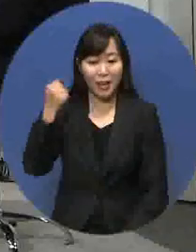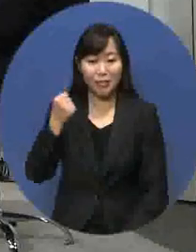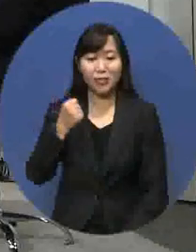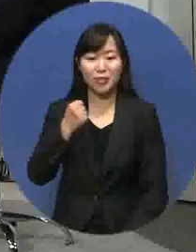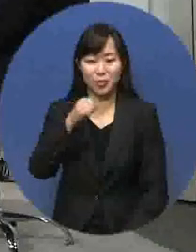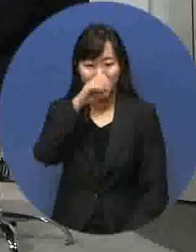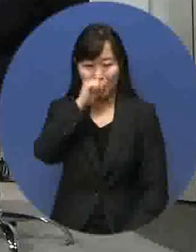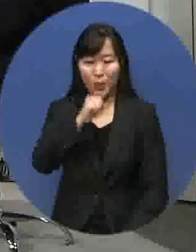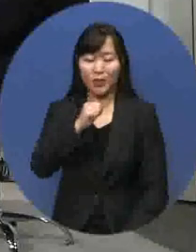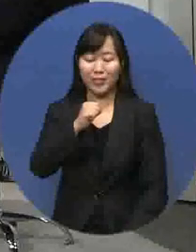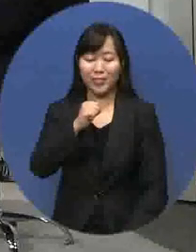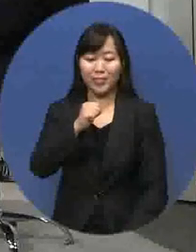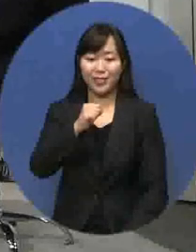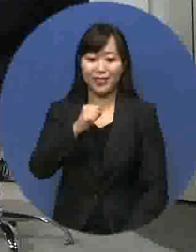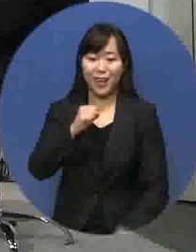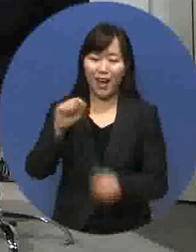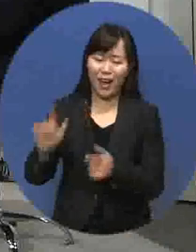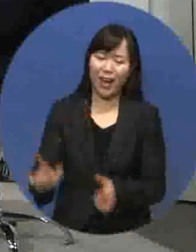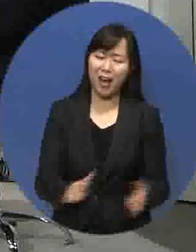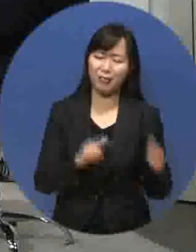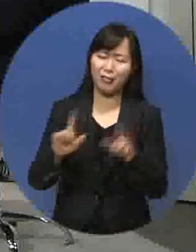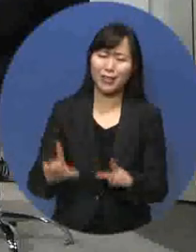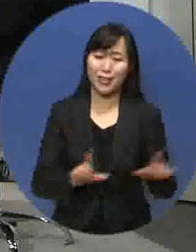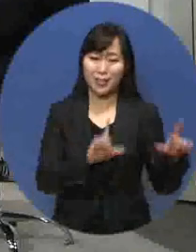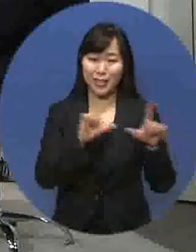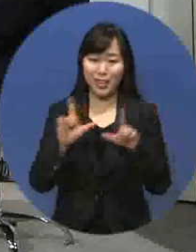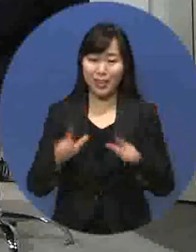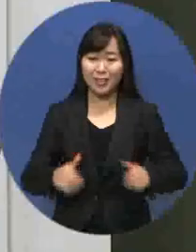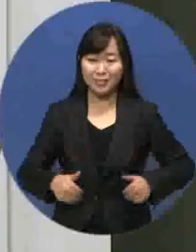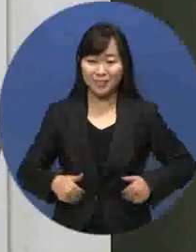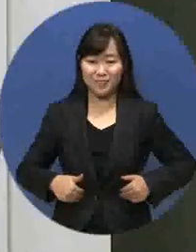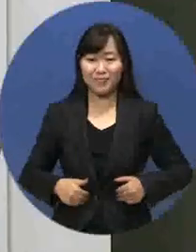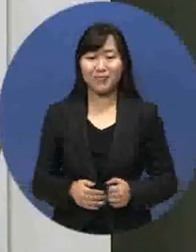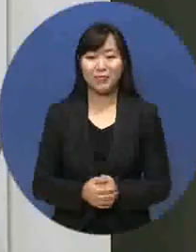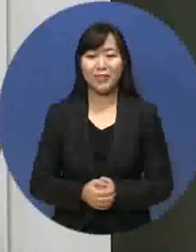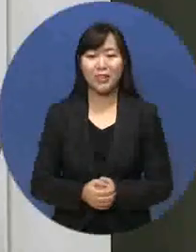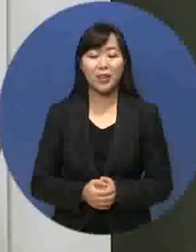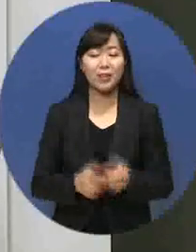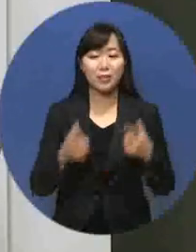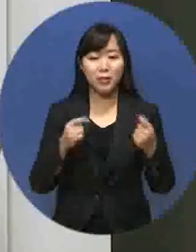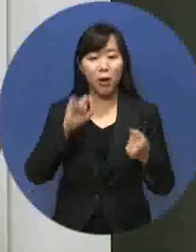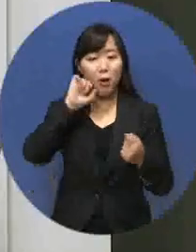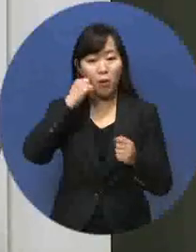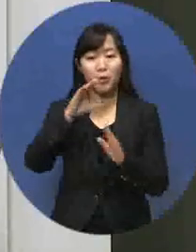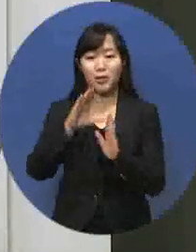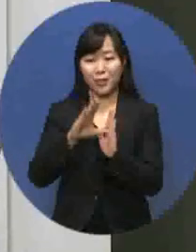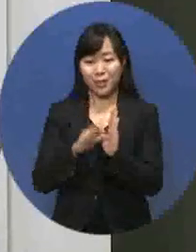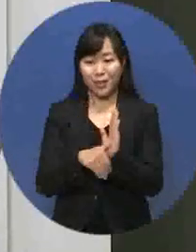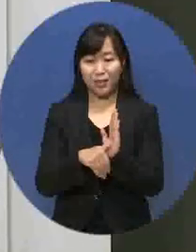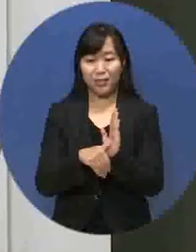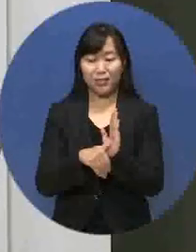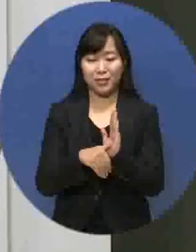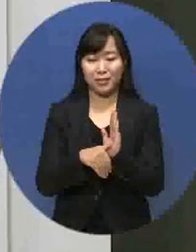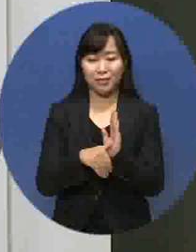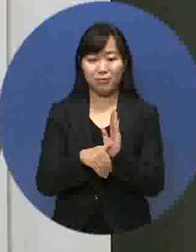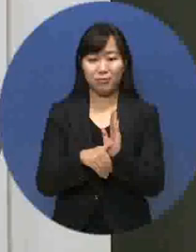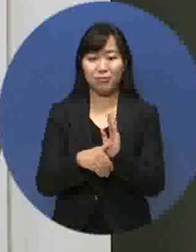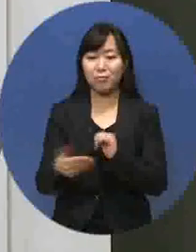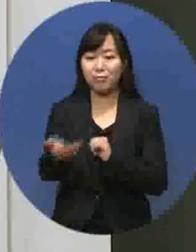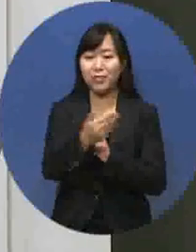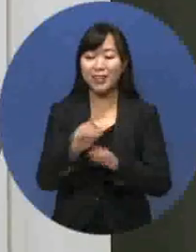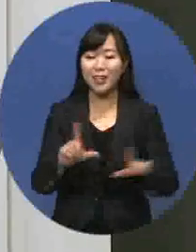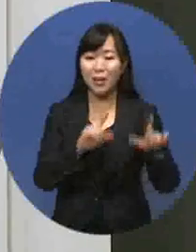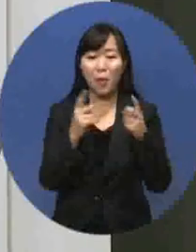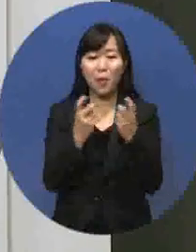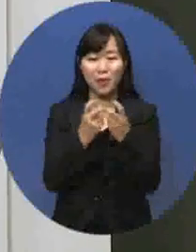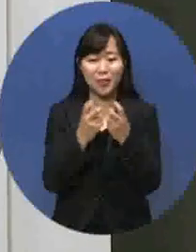좋은 하루가 된다 이런 생각으로 살아야 하죠. 이렇게 어려운 시기에 어떻게